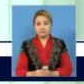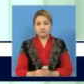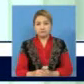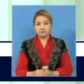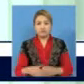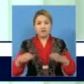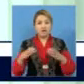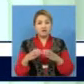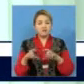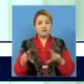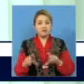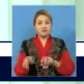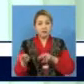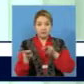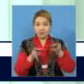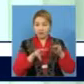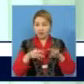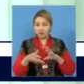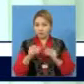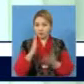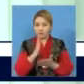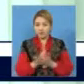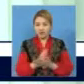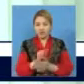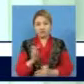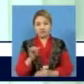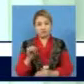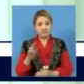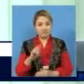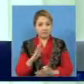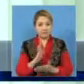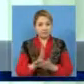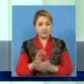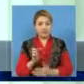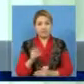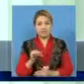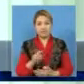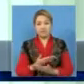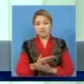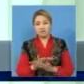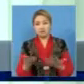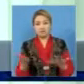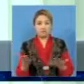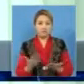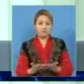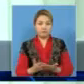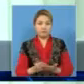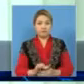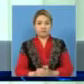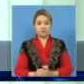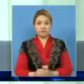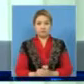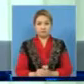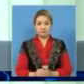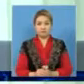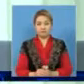бақылау органдары бар ғой. Ревизия дегендер бар, аудит дегендер бар. Тағысын тағы солардың